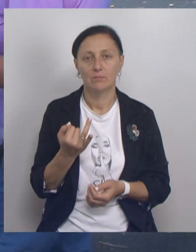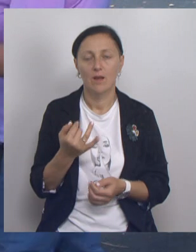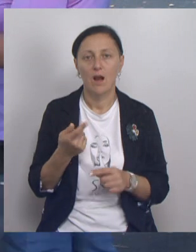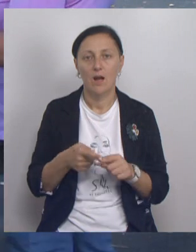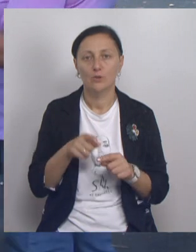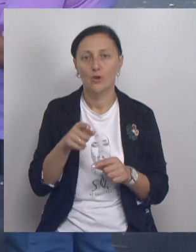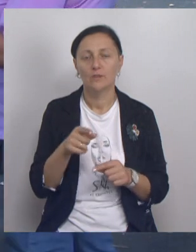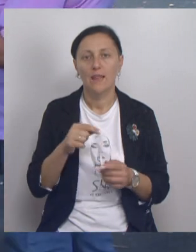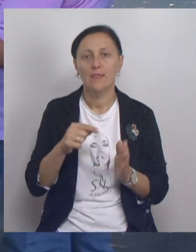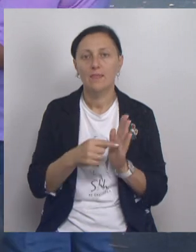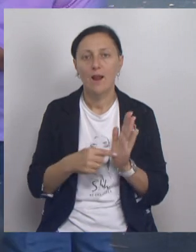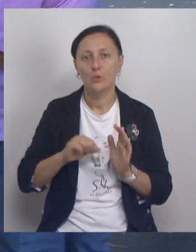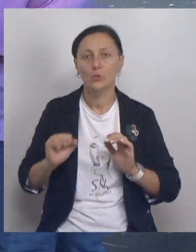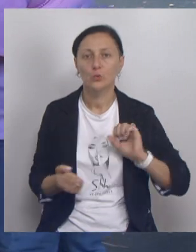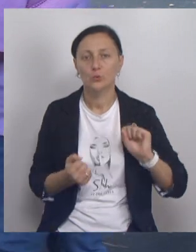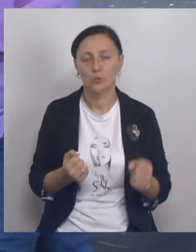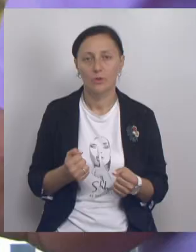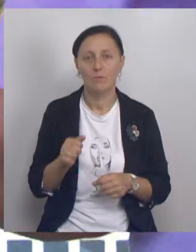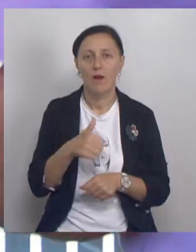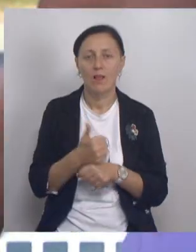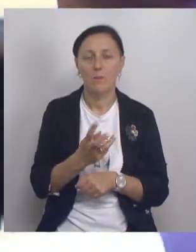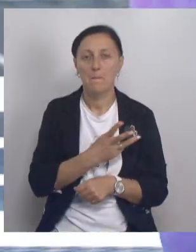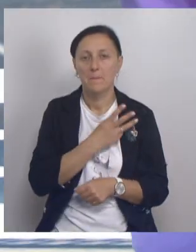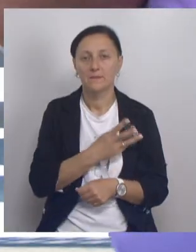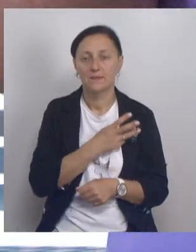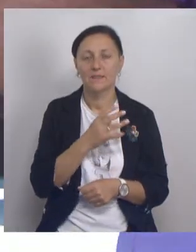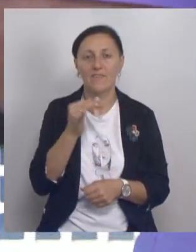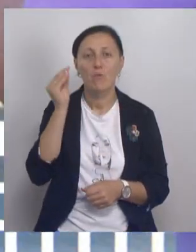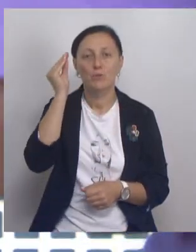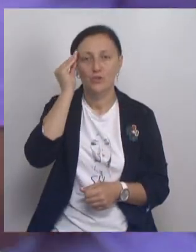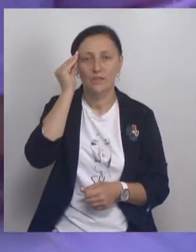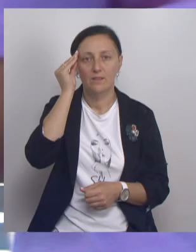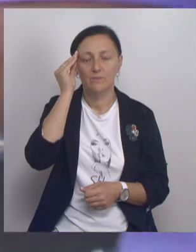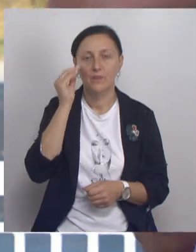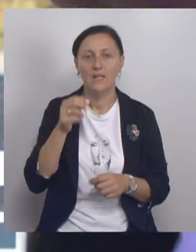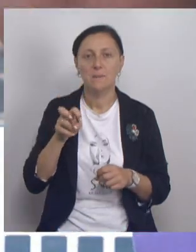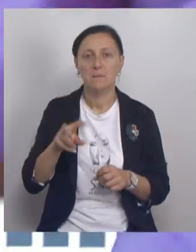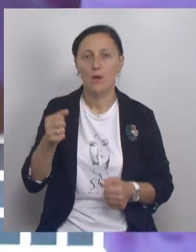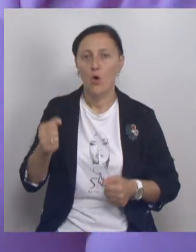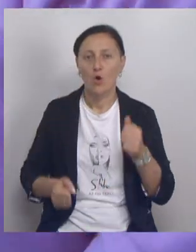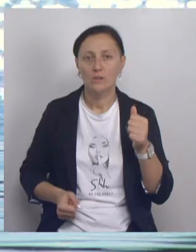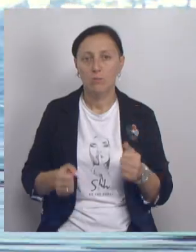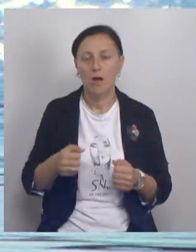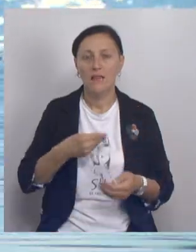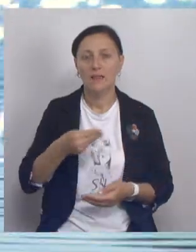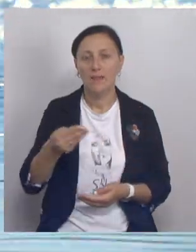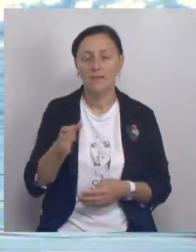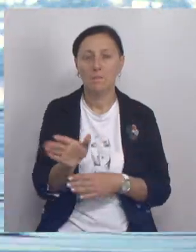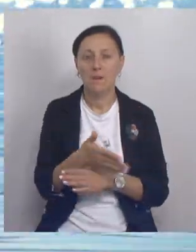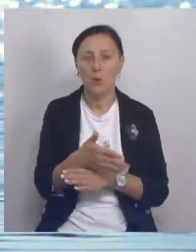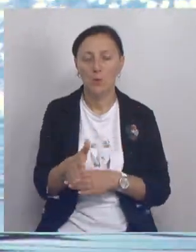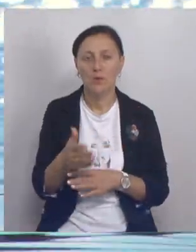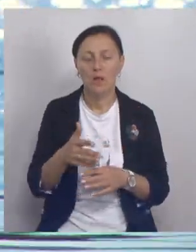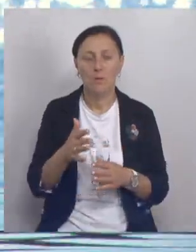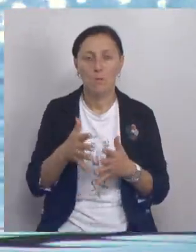они делят друг с другом. Самое главное – позитивные эмоции и впечатления. Скандинавская ходьба, настольный теннис, прогулки –